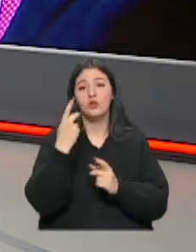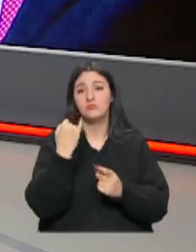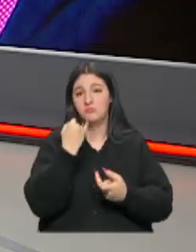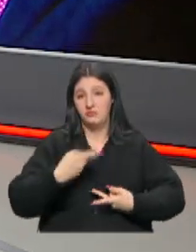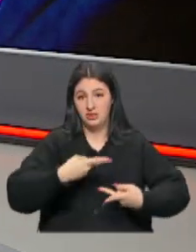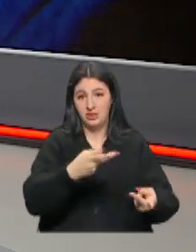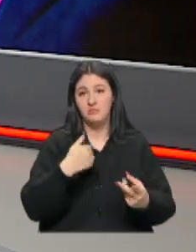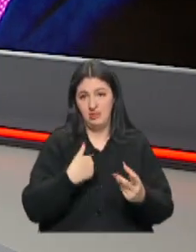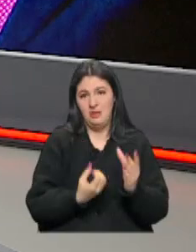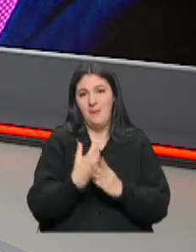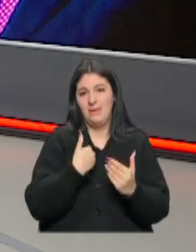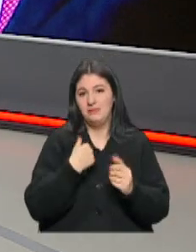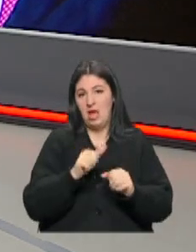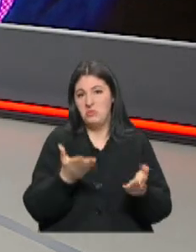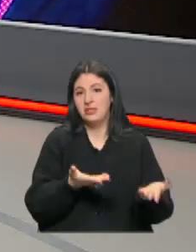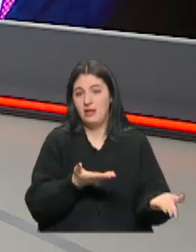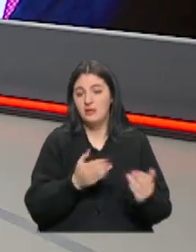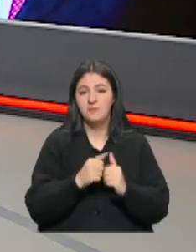konuğuydu, bizdeydi ve